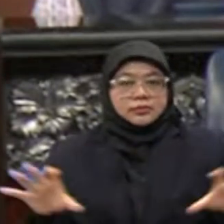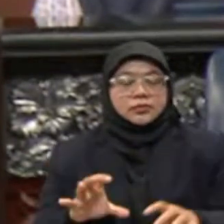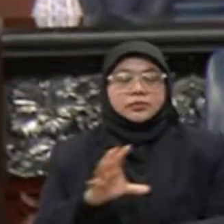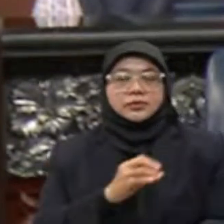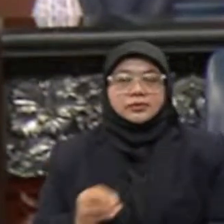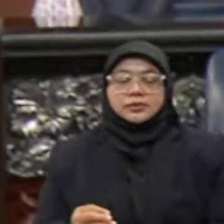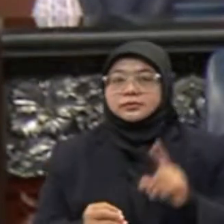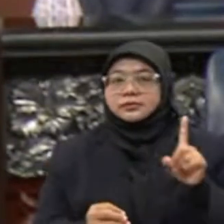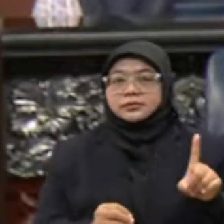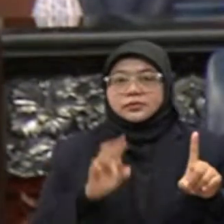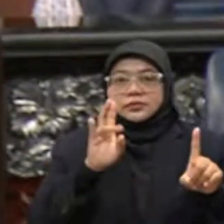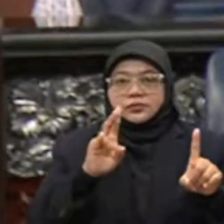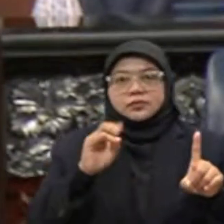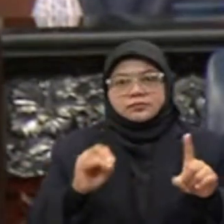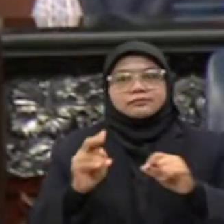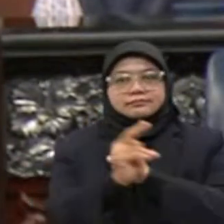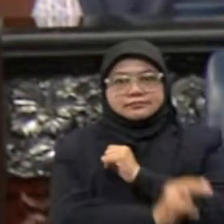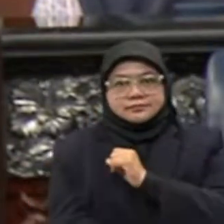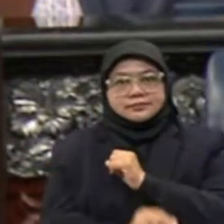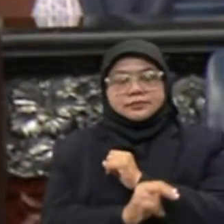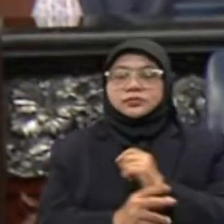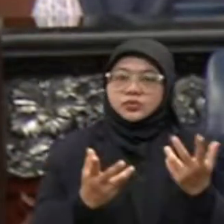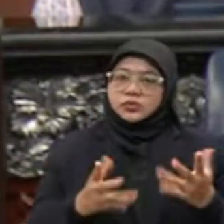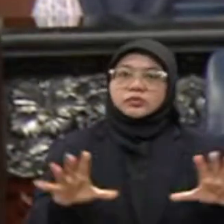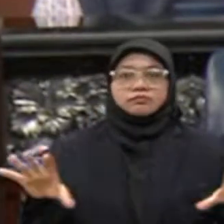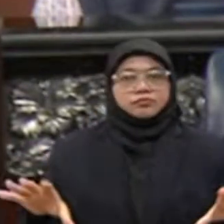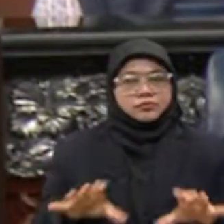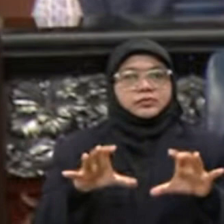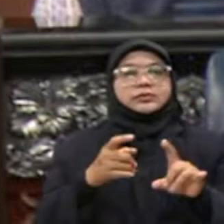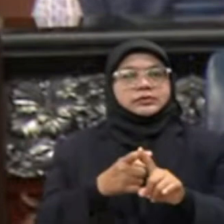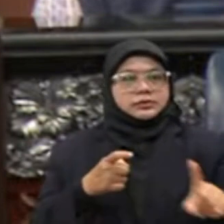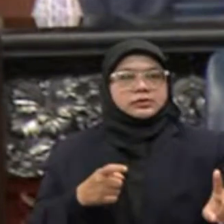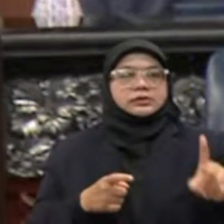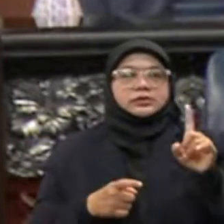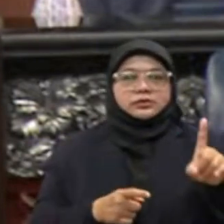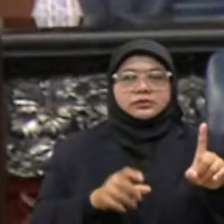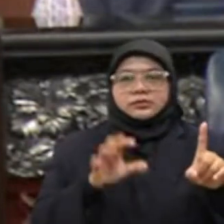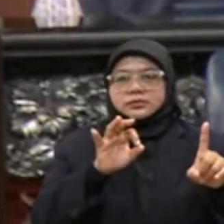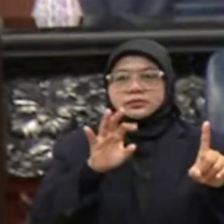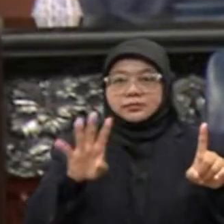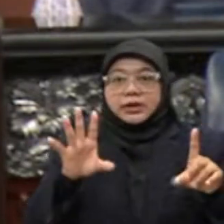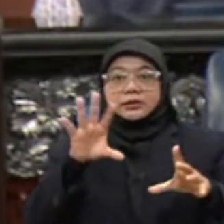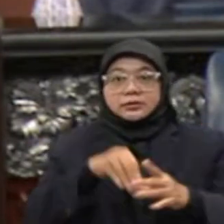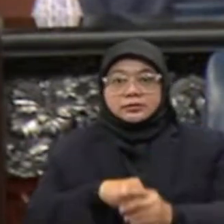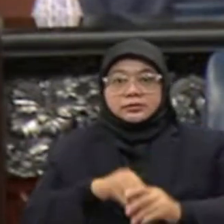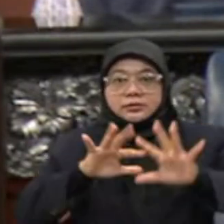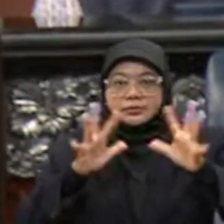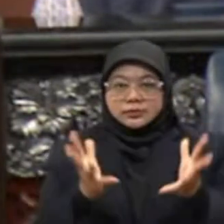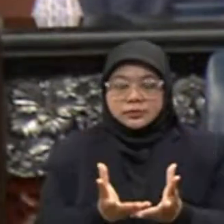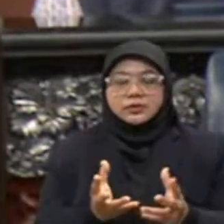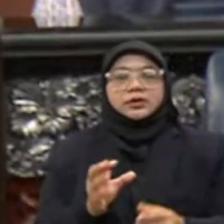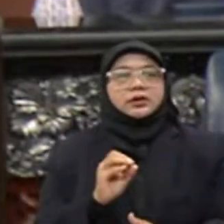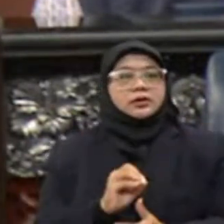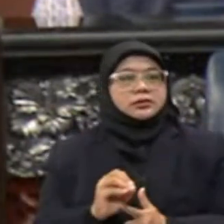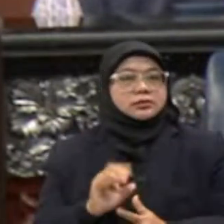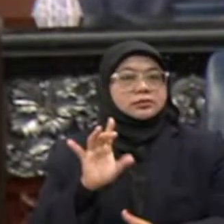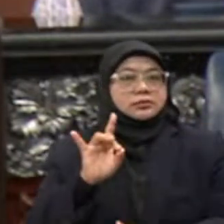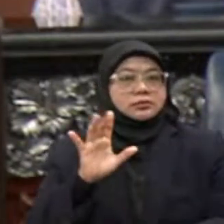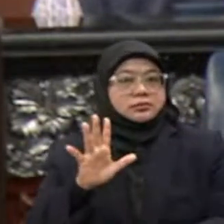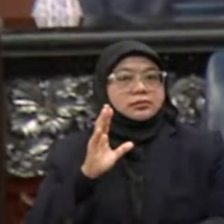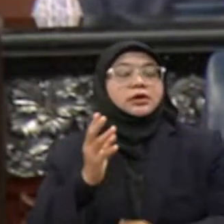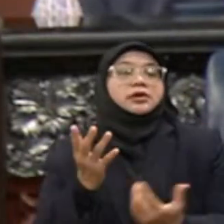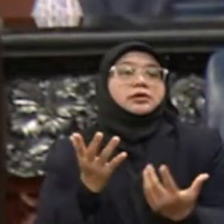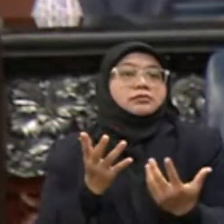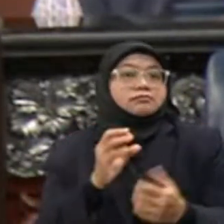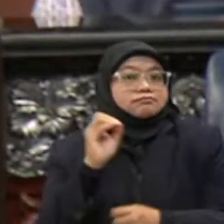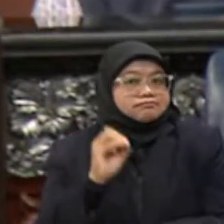sebab 170 negara telah melaksanakan debat 194 negara dalam dunia atau 8500 pada negara